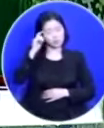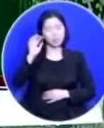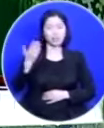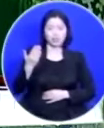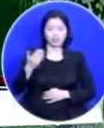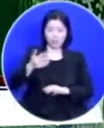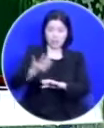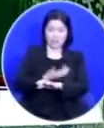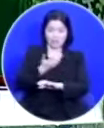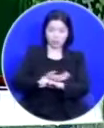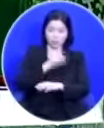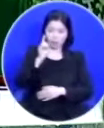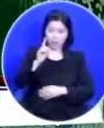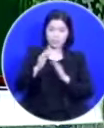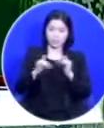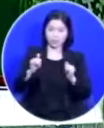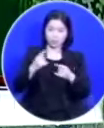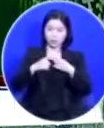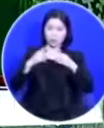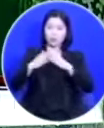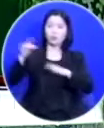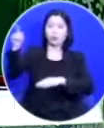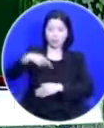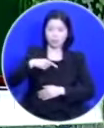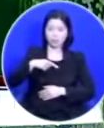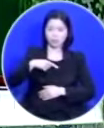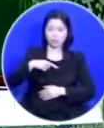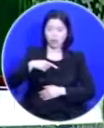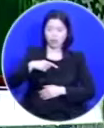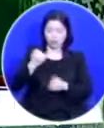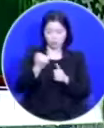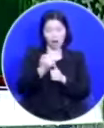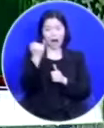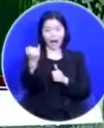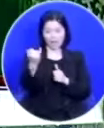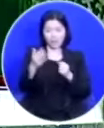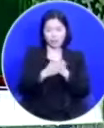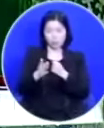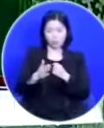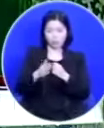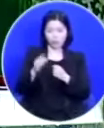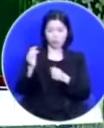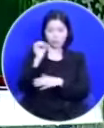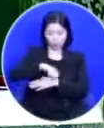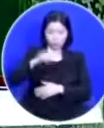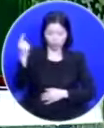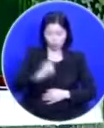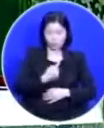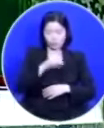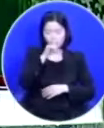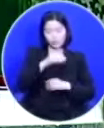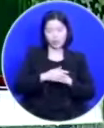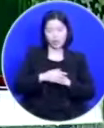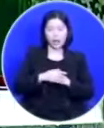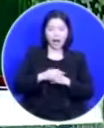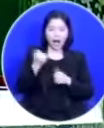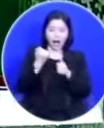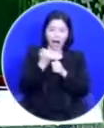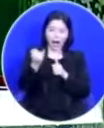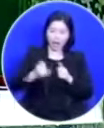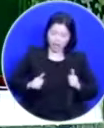사람이 교회를 나왔어요 순전히 아내 때문에 나갔습니다 아내가 그렇게 열심히 전도를 하는